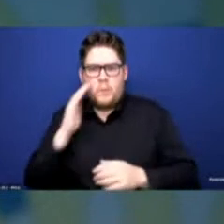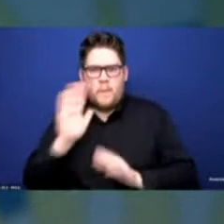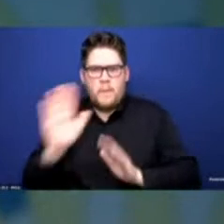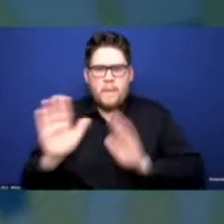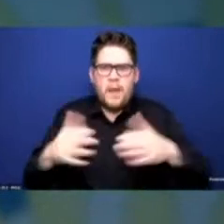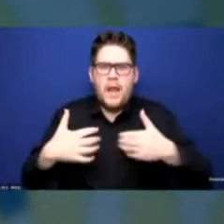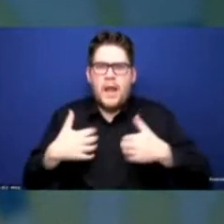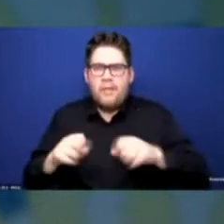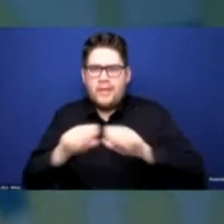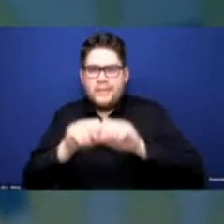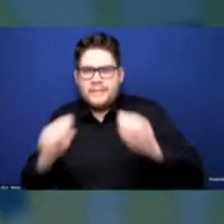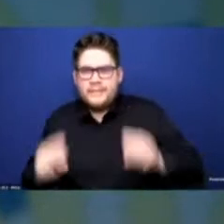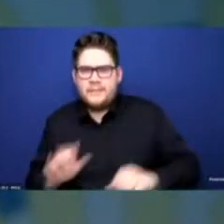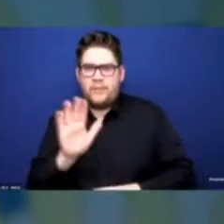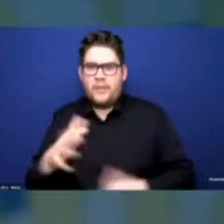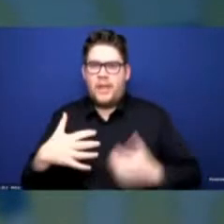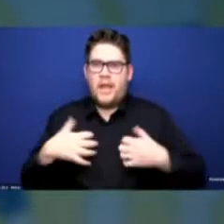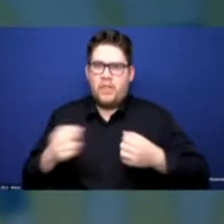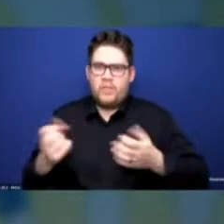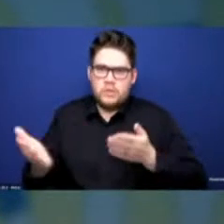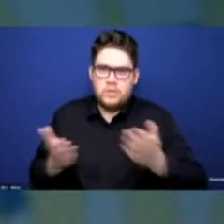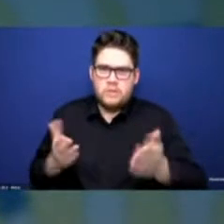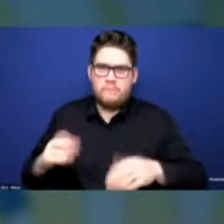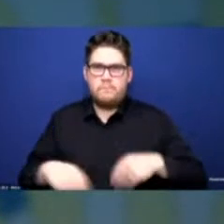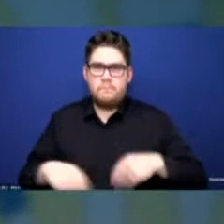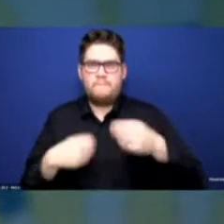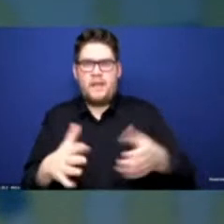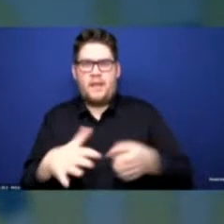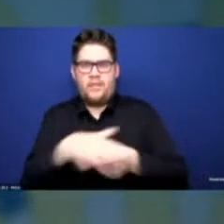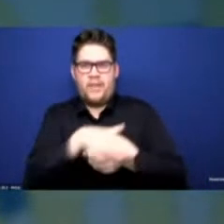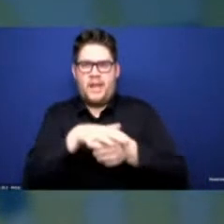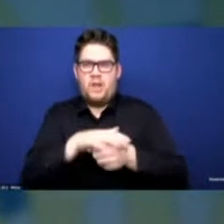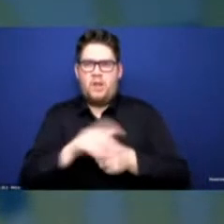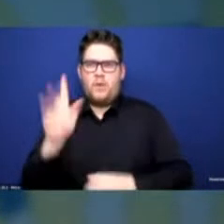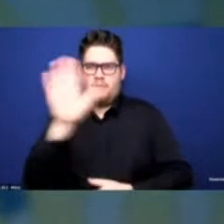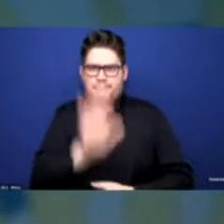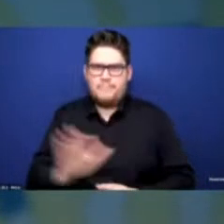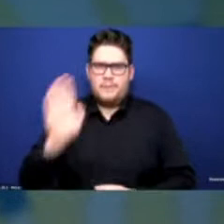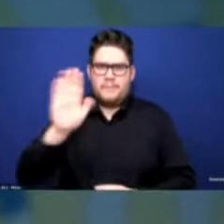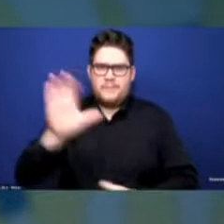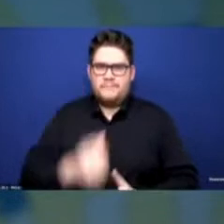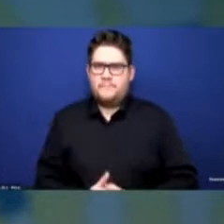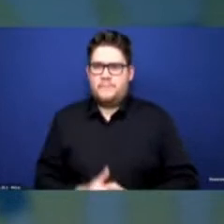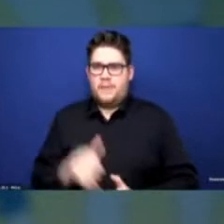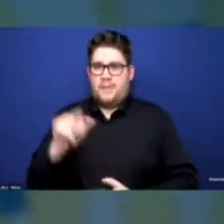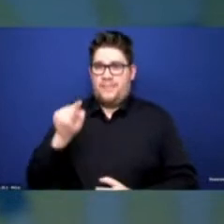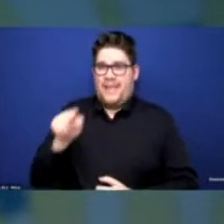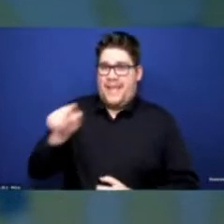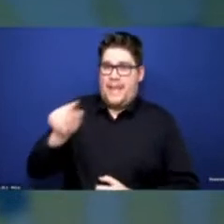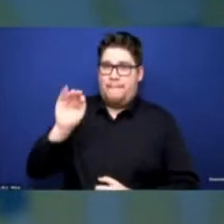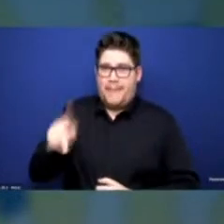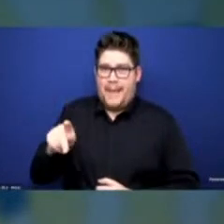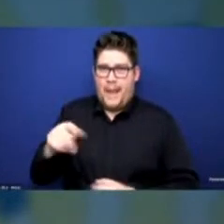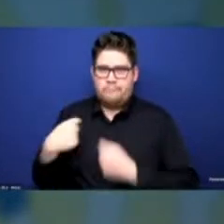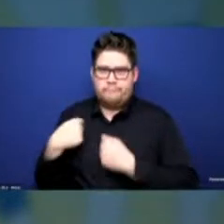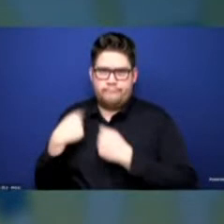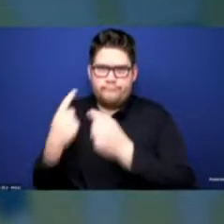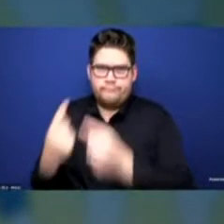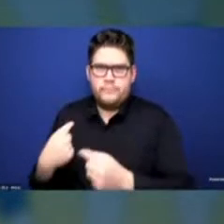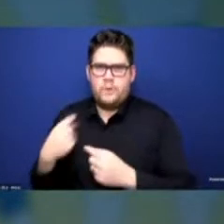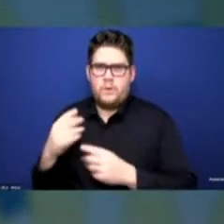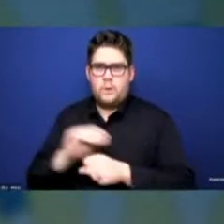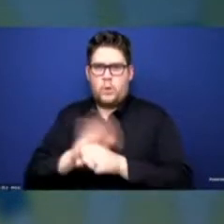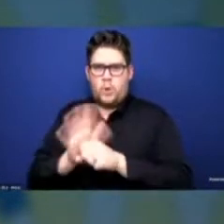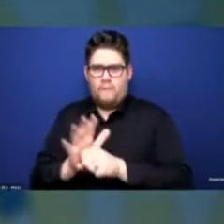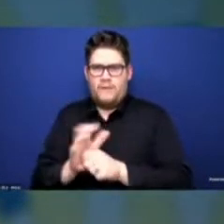从这个小图看得出来左下看得出来就是大温地区的分布越深的地方人口越